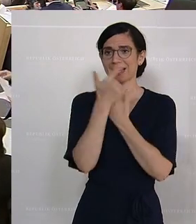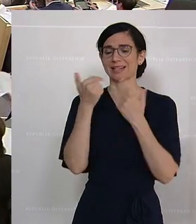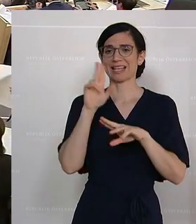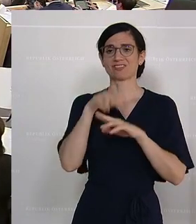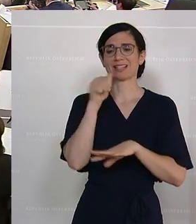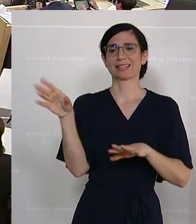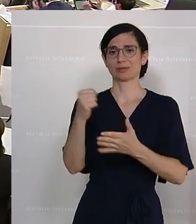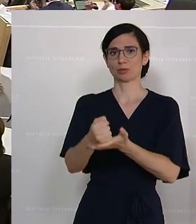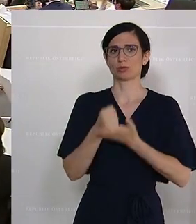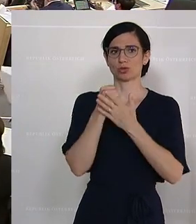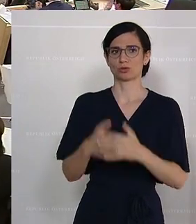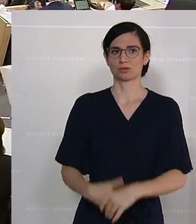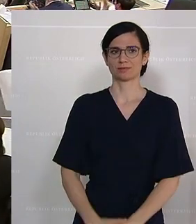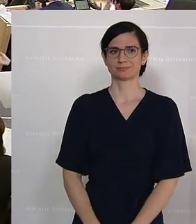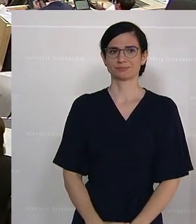unterstützen